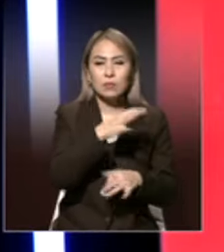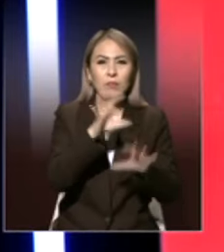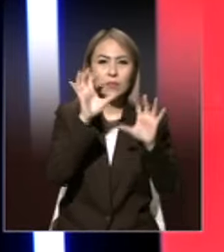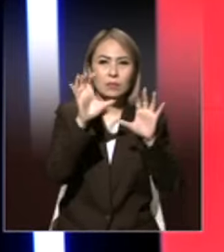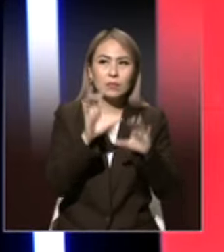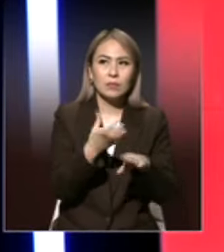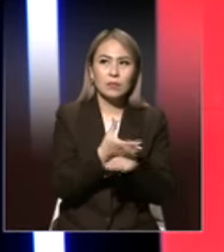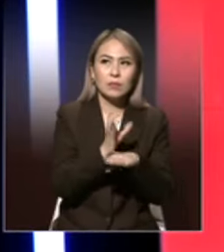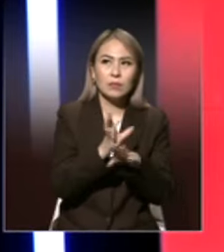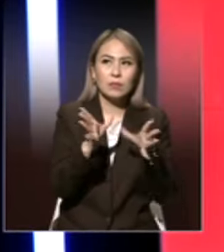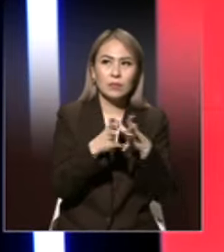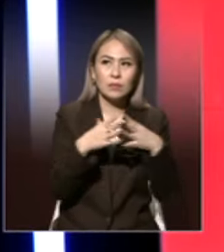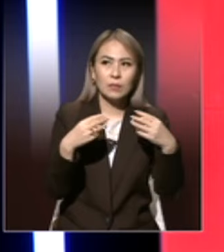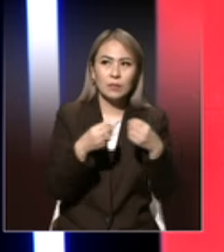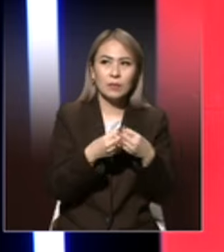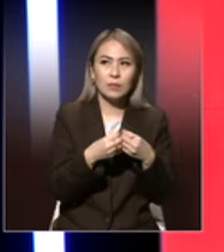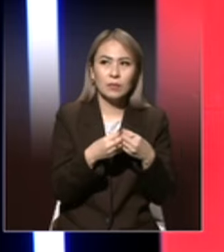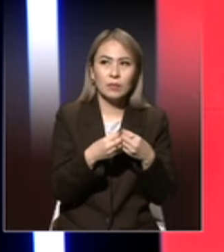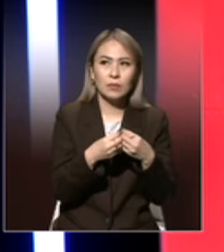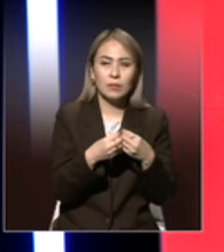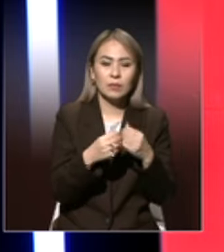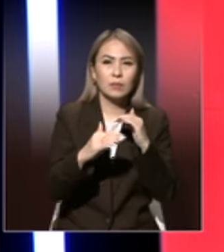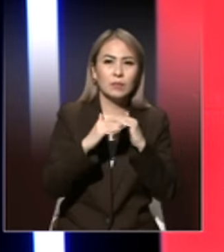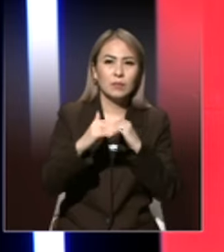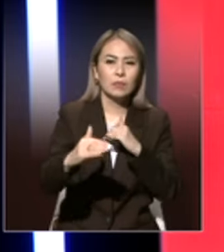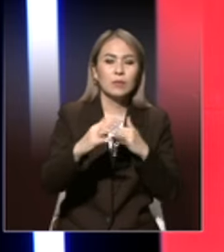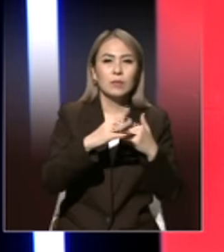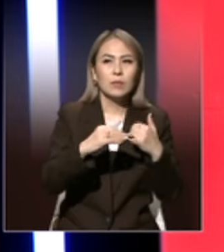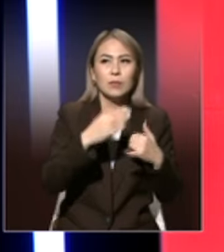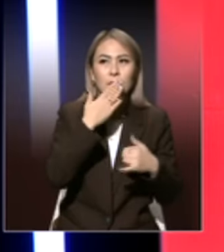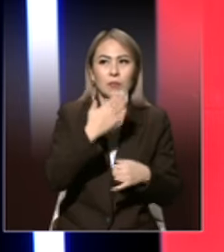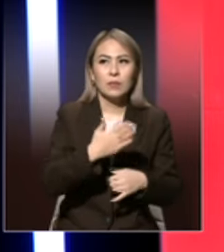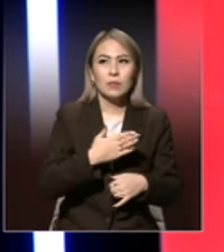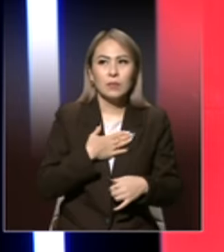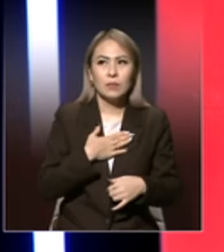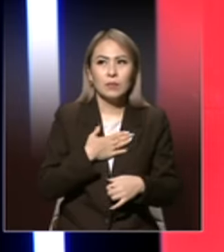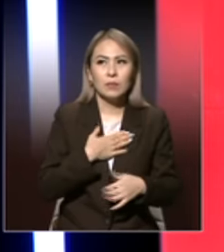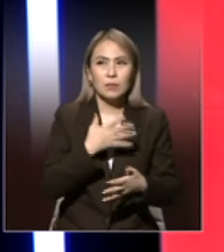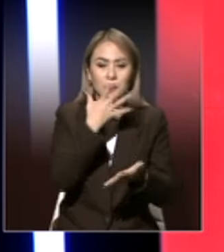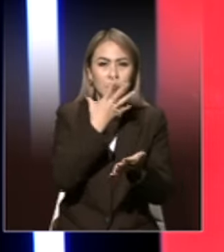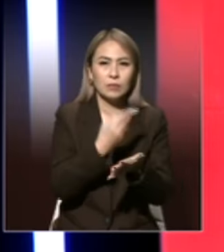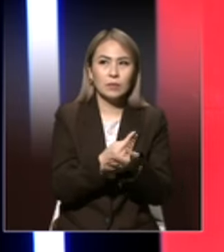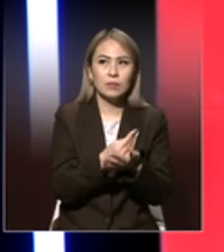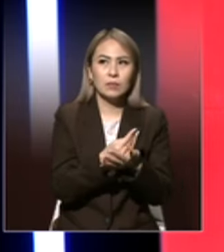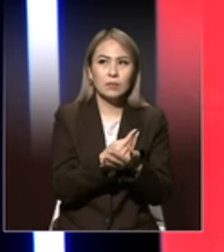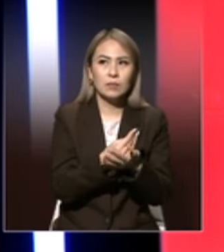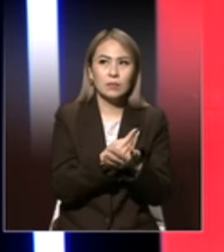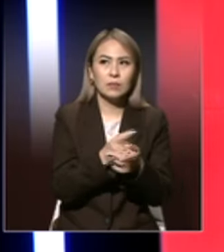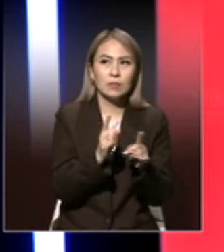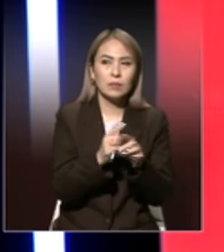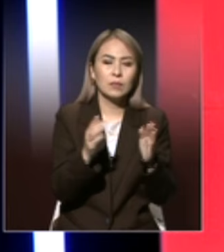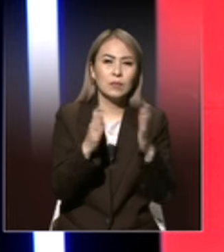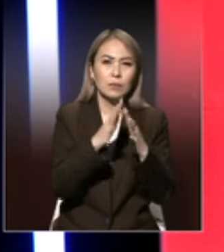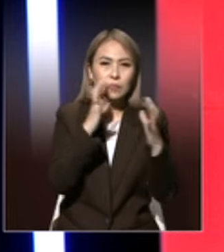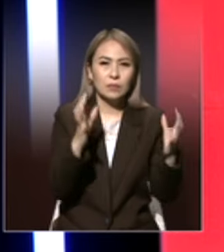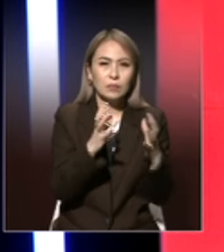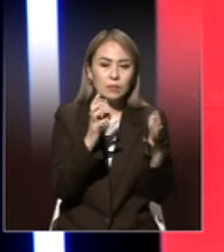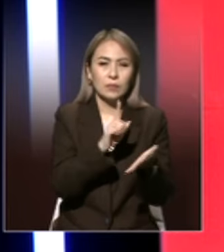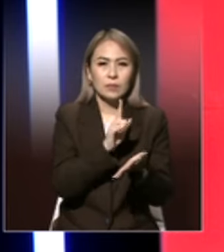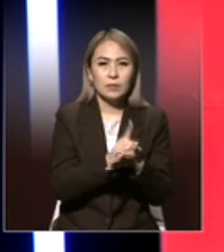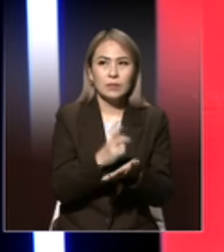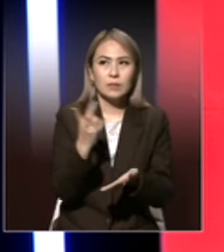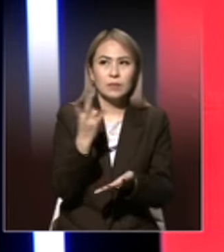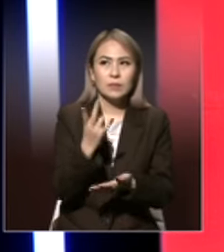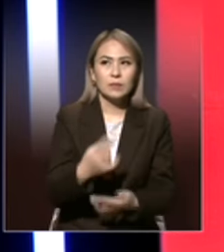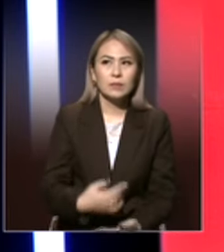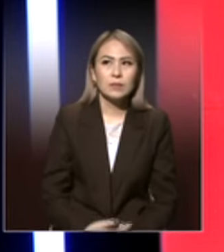күшейгенімен отбасыға деген, отанға деген махаббатымыз оянбайынша біз осы шаңырағымызды шайқалтпай істей алмаймыз.